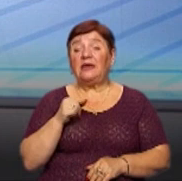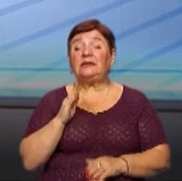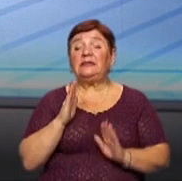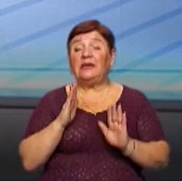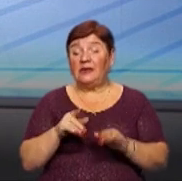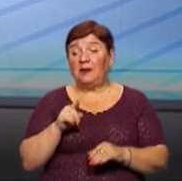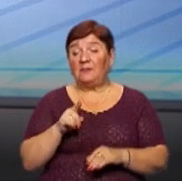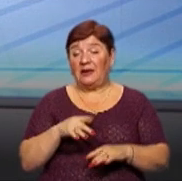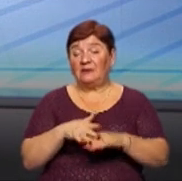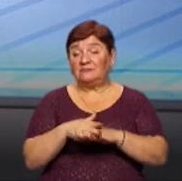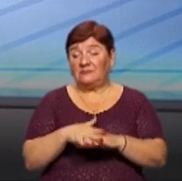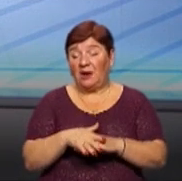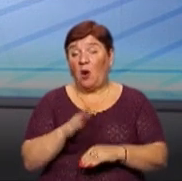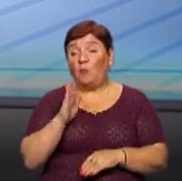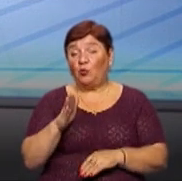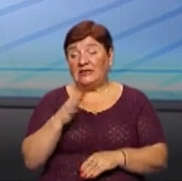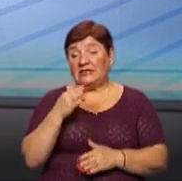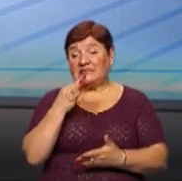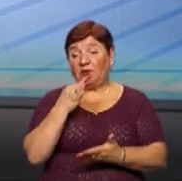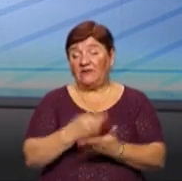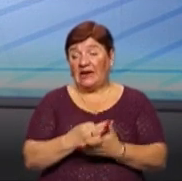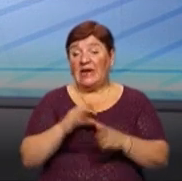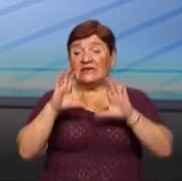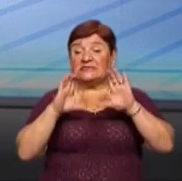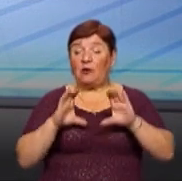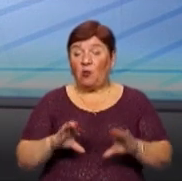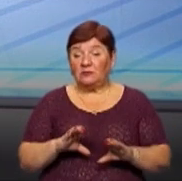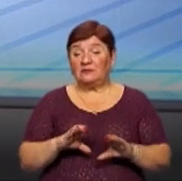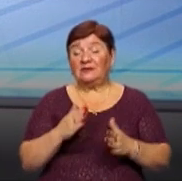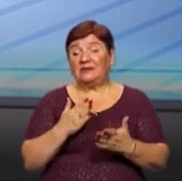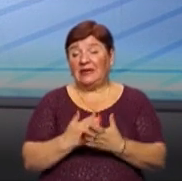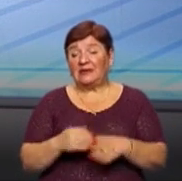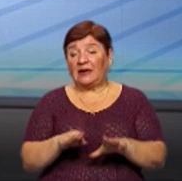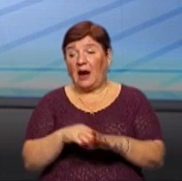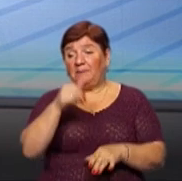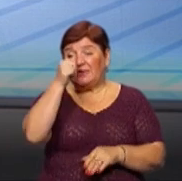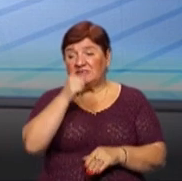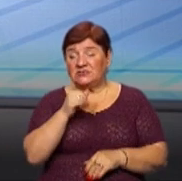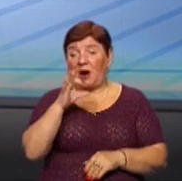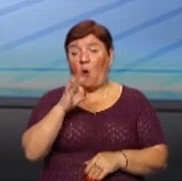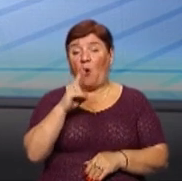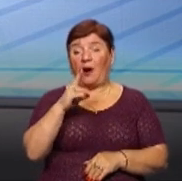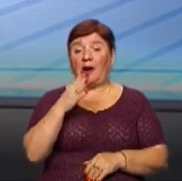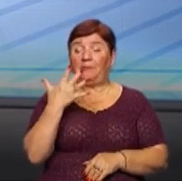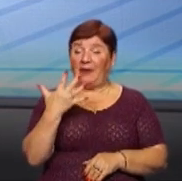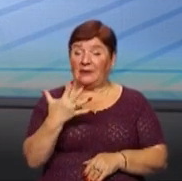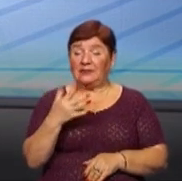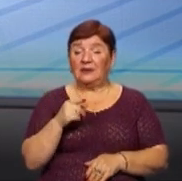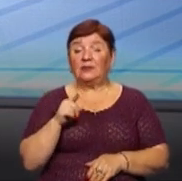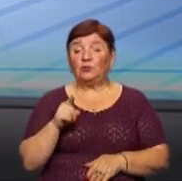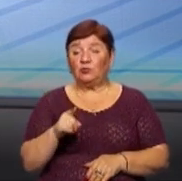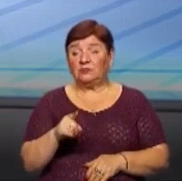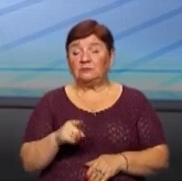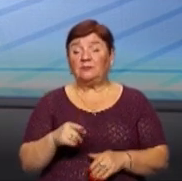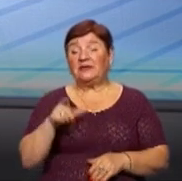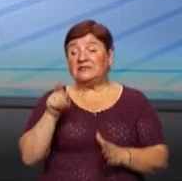тоді, коли ця звітність надляже. Я знаю, що є законопроект, щоб повернути місячний знову подачу ОК-5 звітності до пенсійного фонду, тому що тут та в